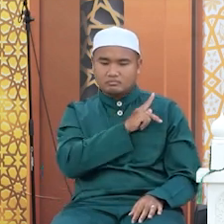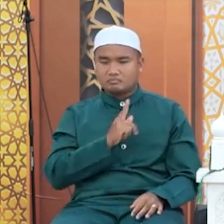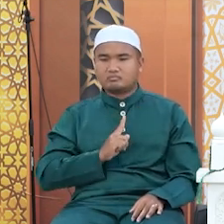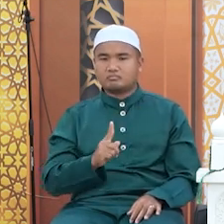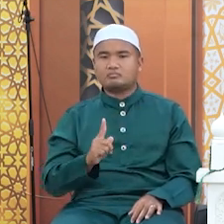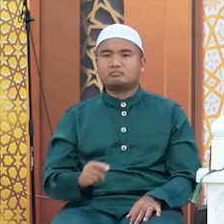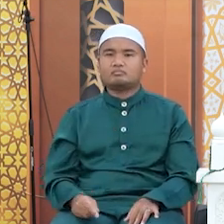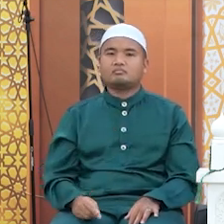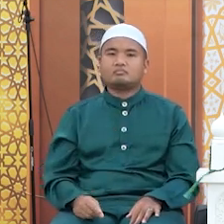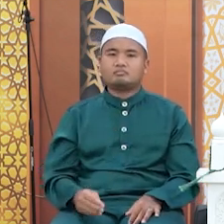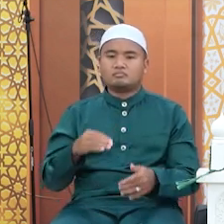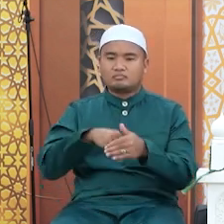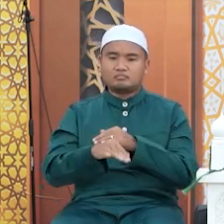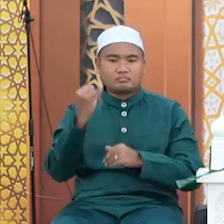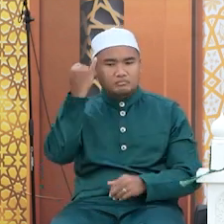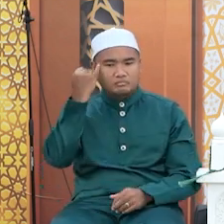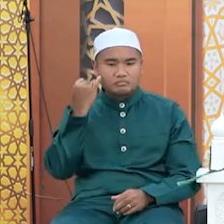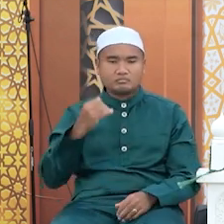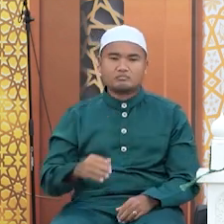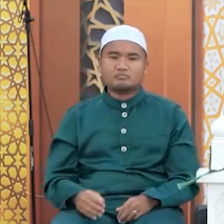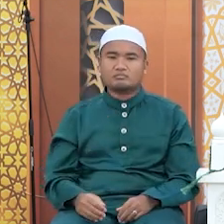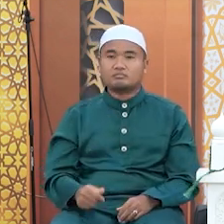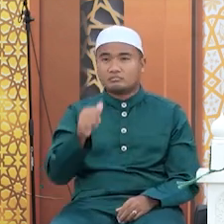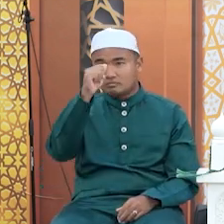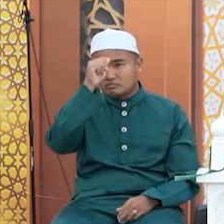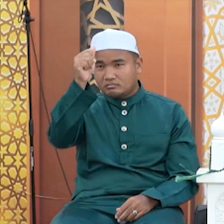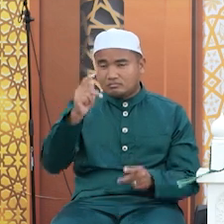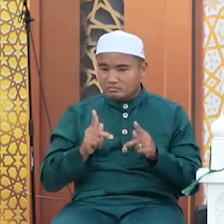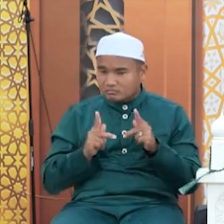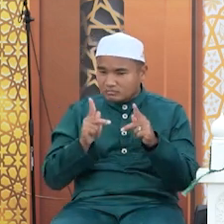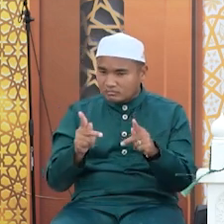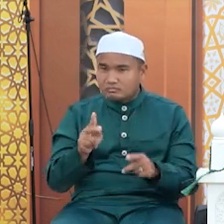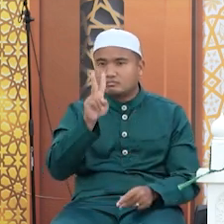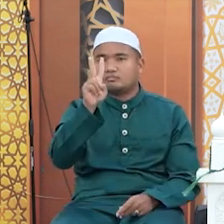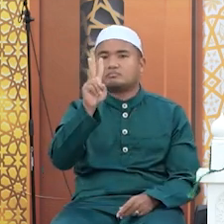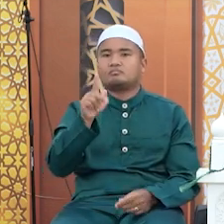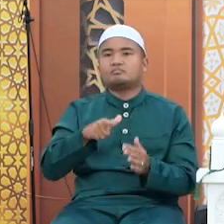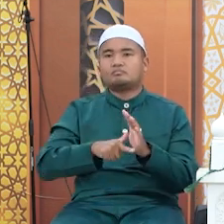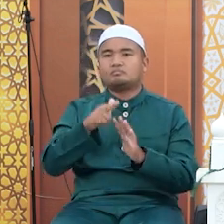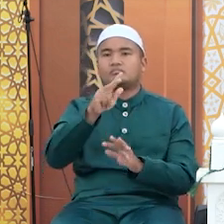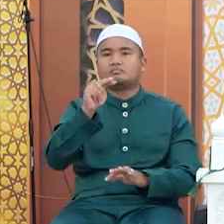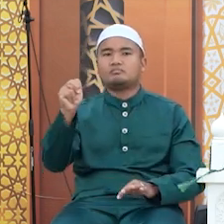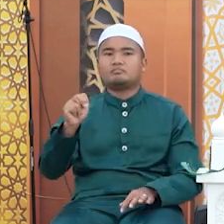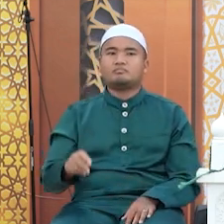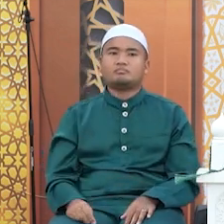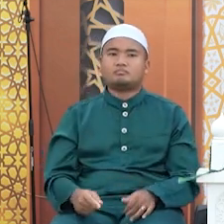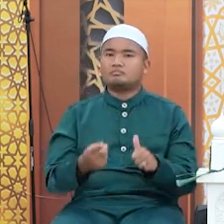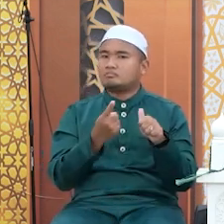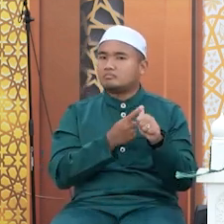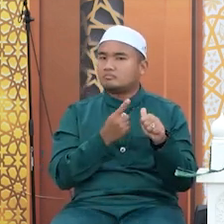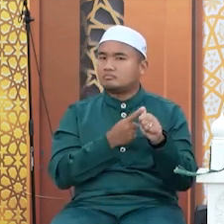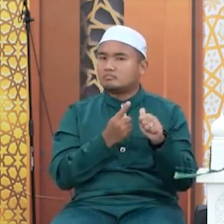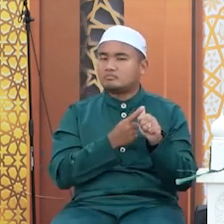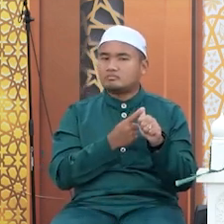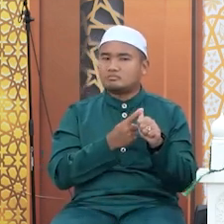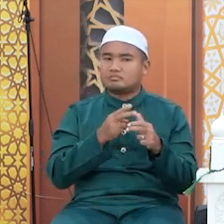kesufian, dia kata Allah kurniakan kepada kita dua nikmat. Nikmat yang pertama